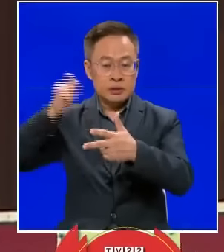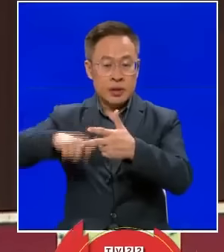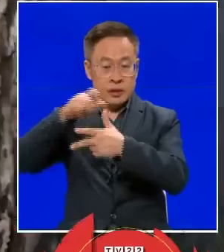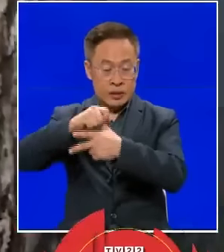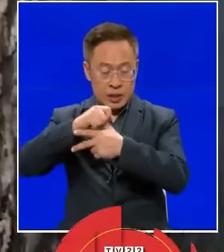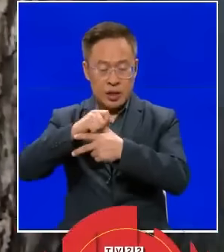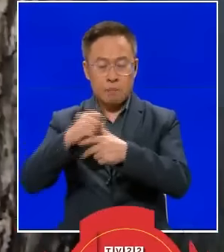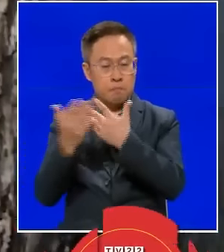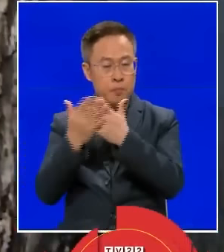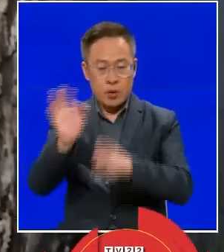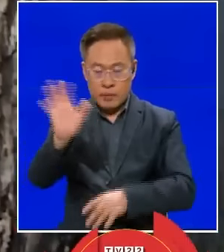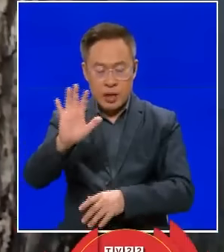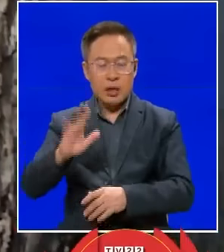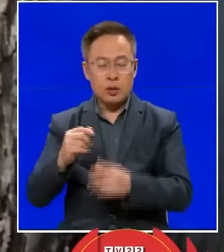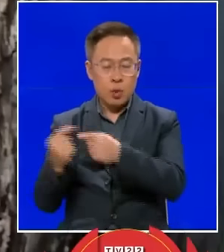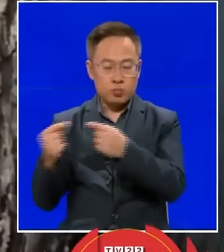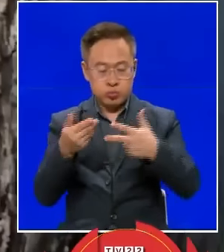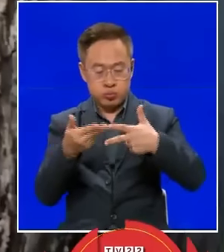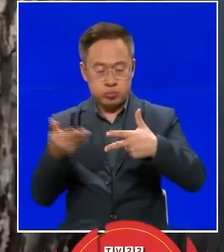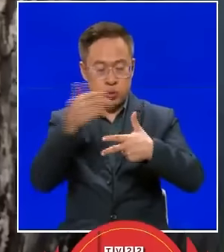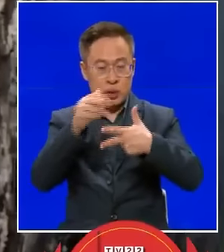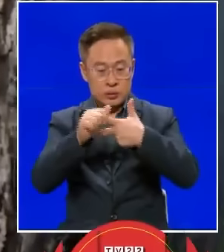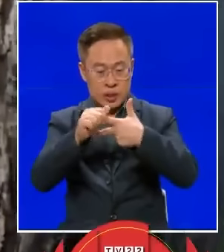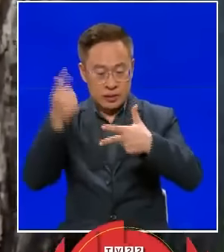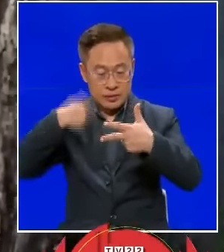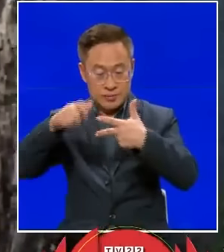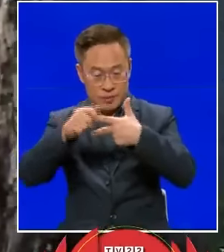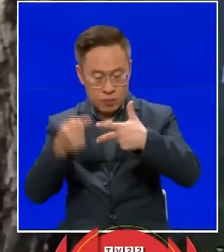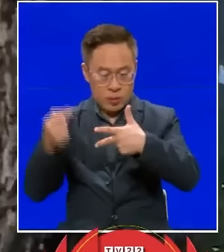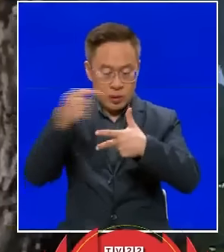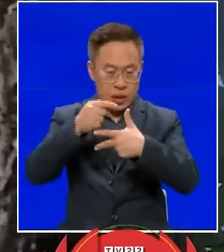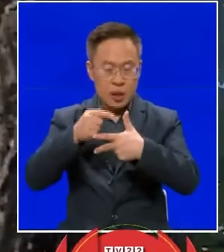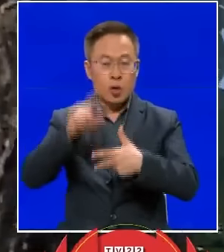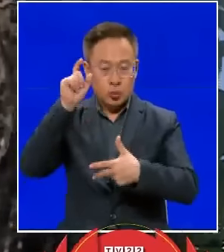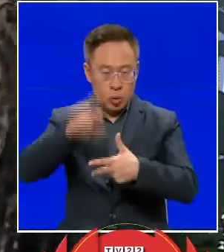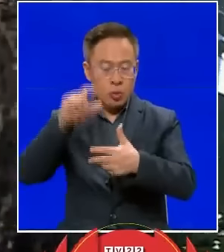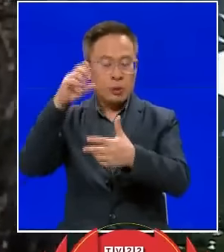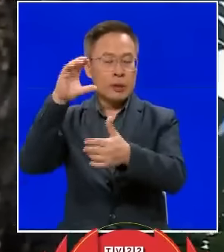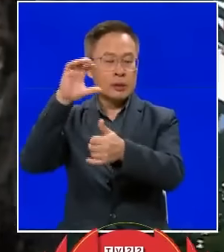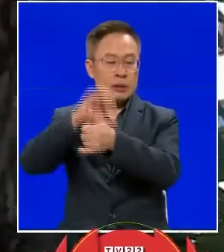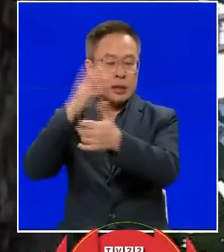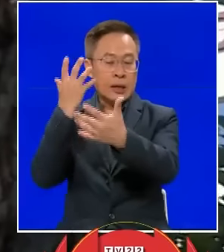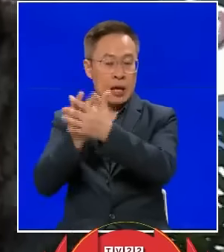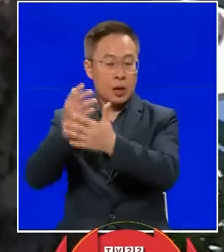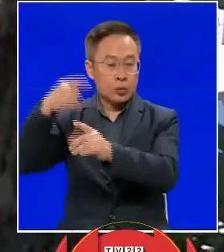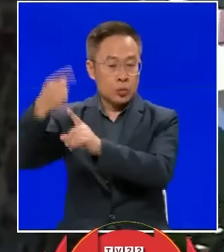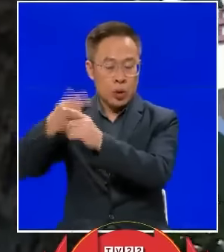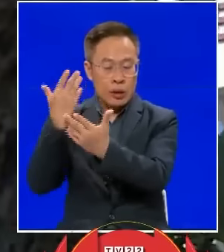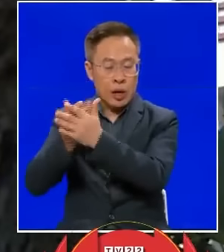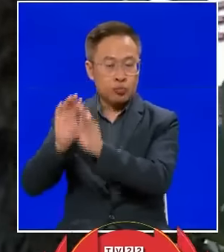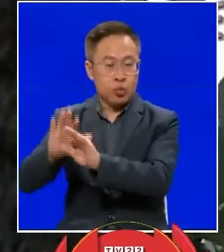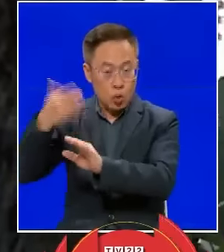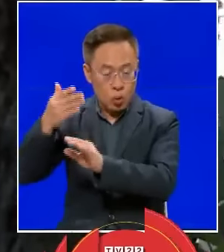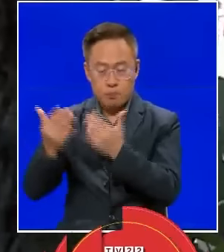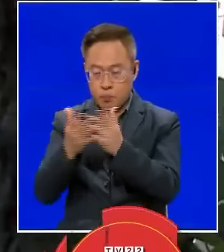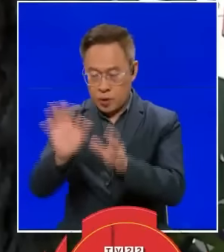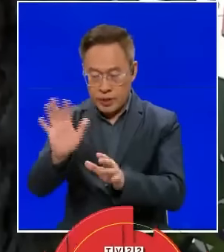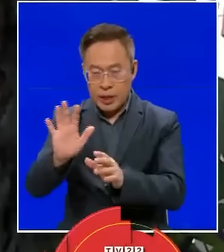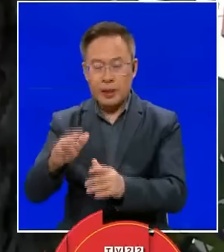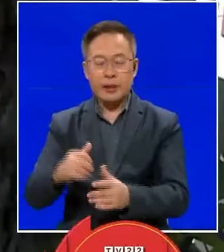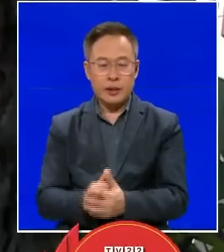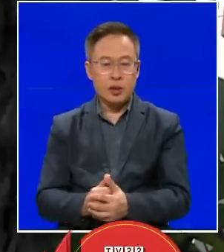ฎีกานะคะส่วนกรณีของภัทรชัยเคยถูกคุมขังอยู่ในมาตรา 112ที่บ้านเมตตาถูกคุม